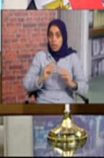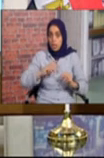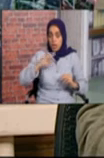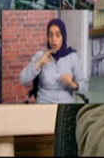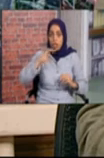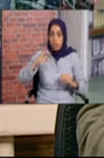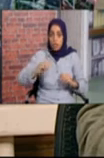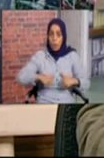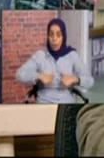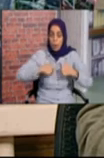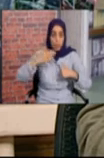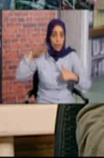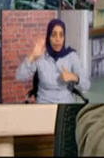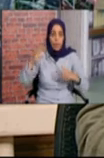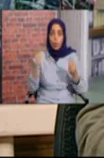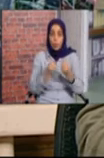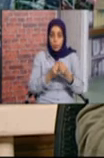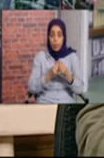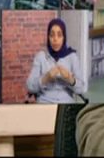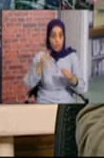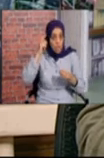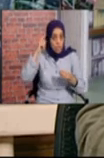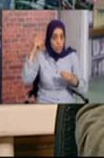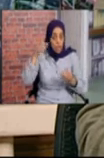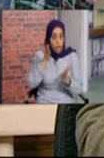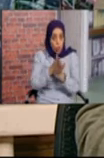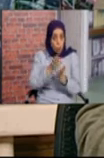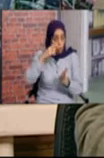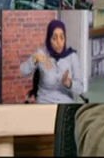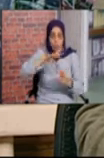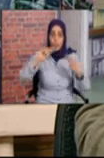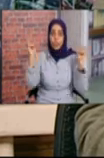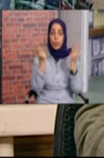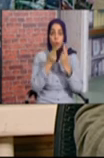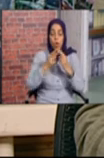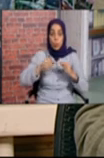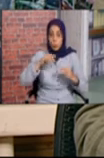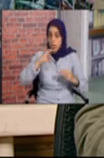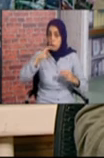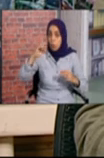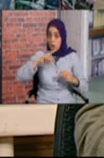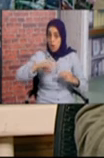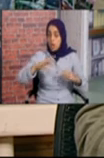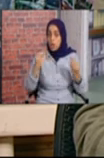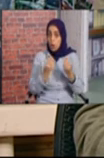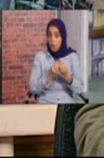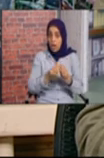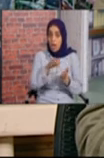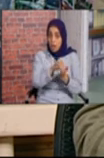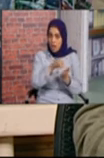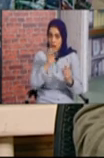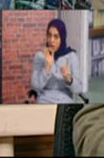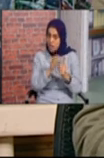عن مبادره حياه كريمه وربط بينها وبين اتساع مفهوم حقوق الانسان في المجتمع الدولي تمام، وسيادته قال ان ده بياتي متسق مع الاهداف